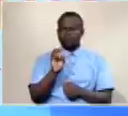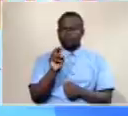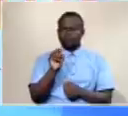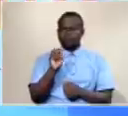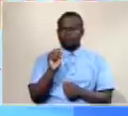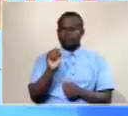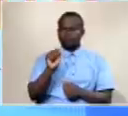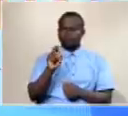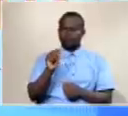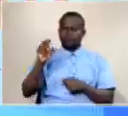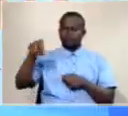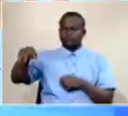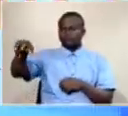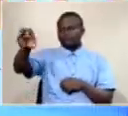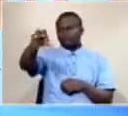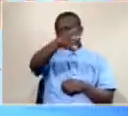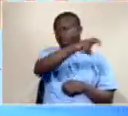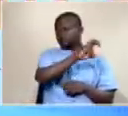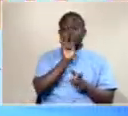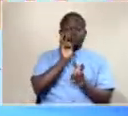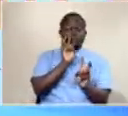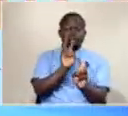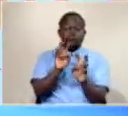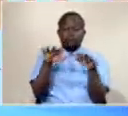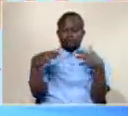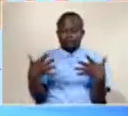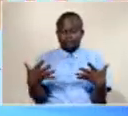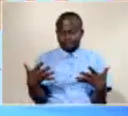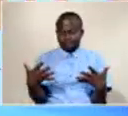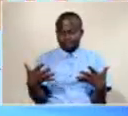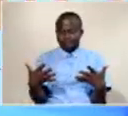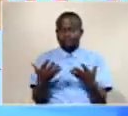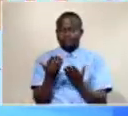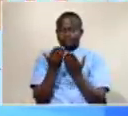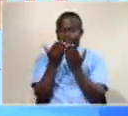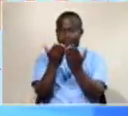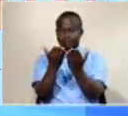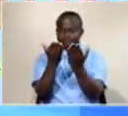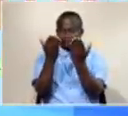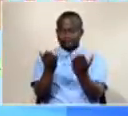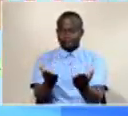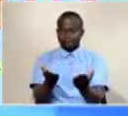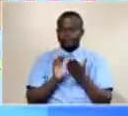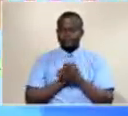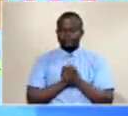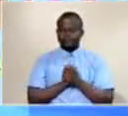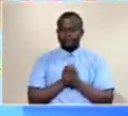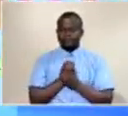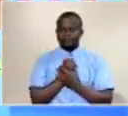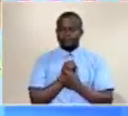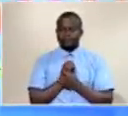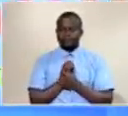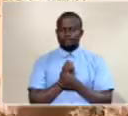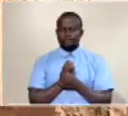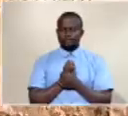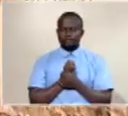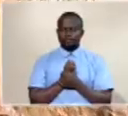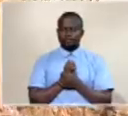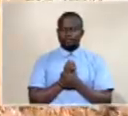Claude batembereye mu bice bitandukanye bareba uko byari byifashe reka tubikurikire mu nkuru ikurikira